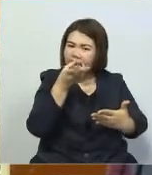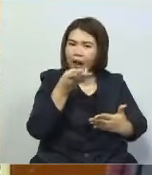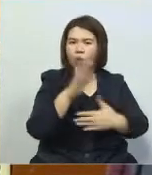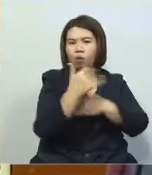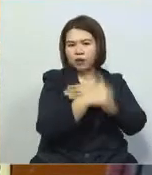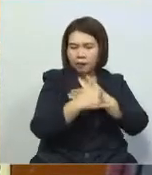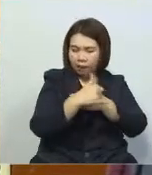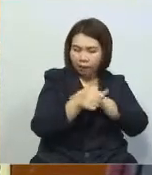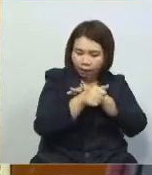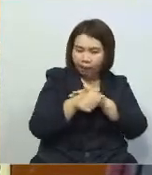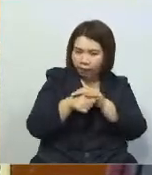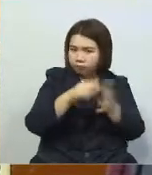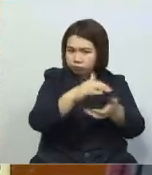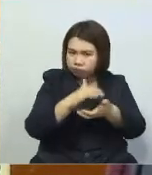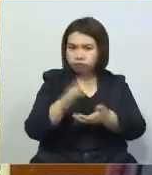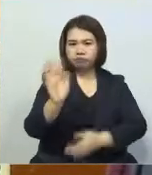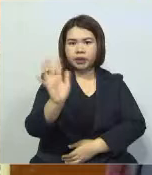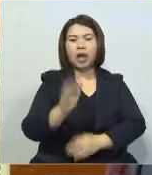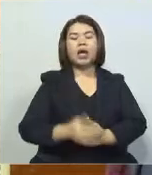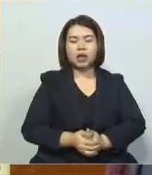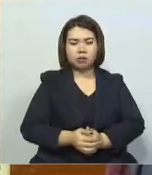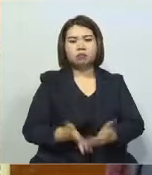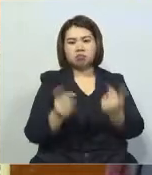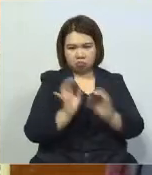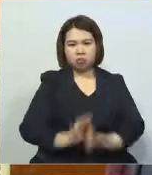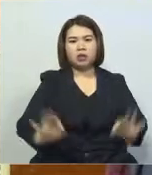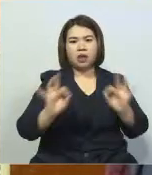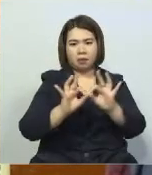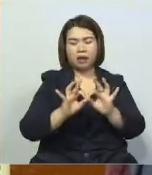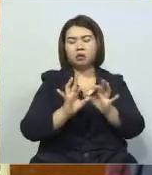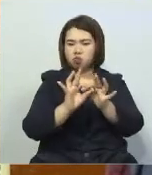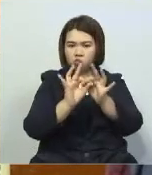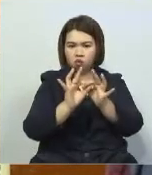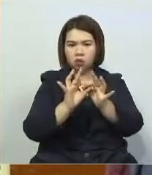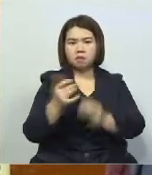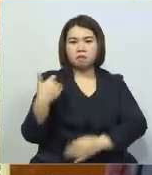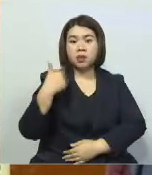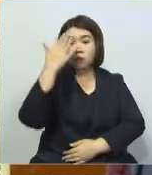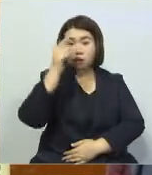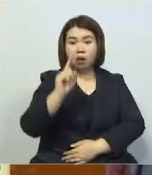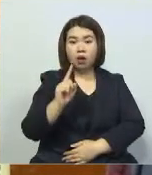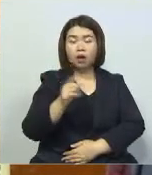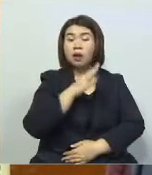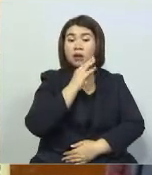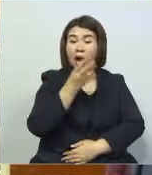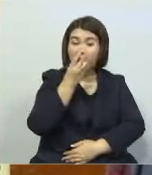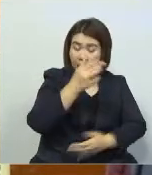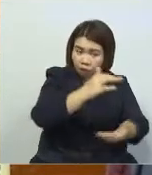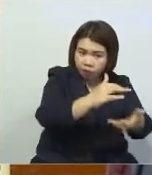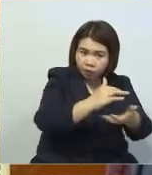จากต่างประเทศเข้ามาในประเทศไทยอันนี้มีความสำคัญแล้วก็ห่วงใยนะครับเพราะว่าข้าวเข้ามาเนี่ยมันท